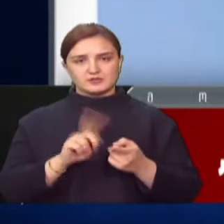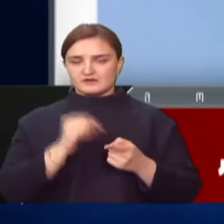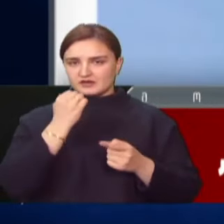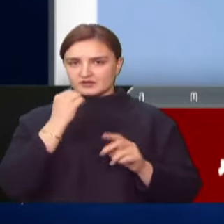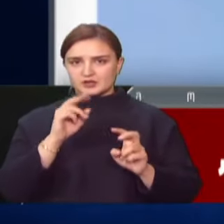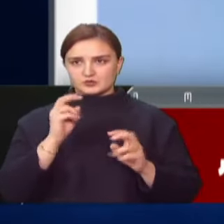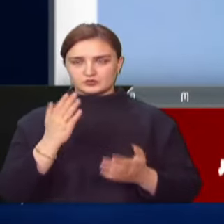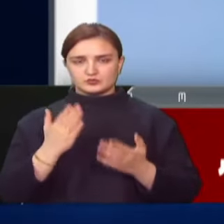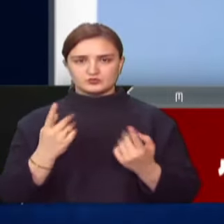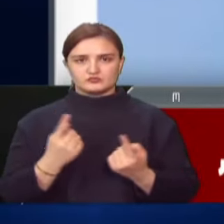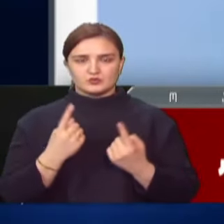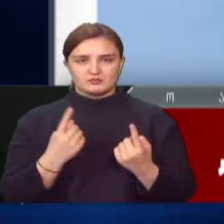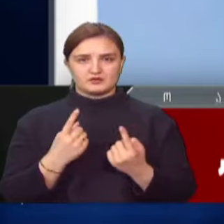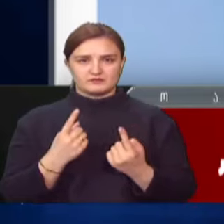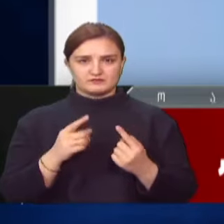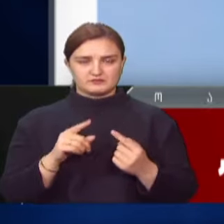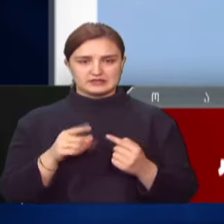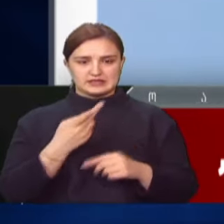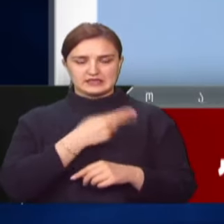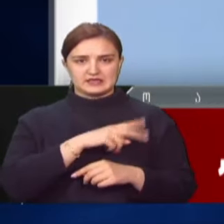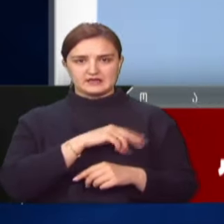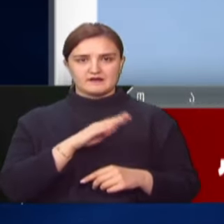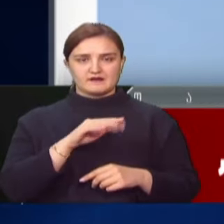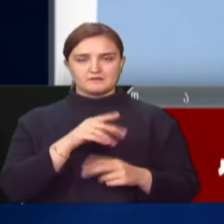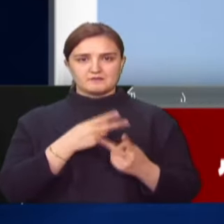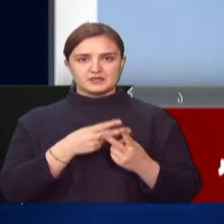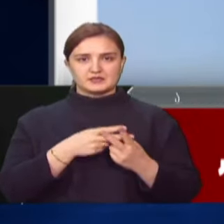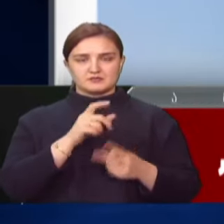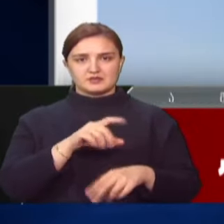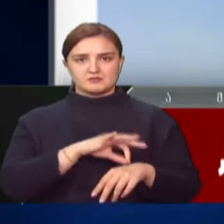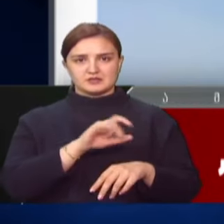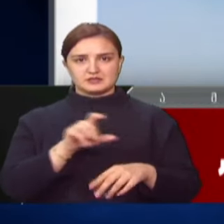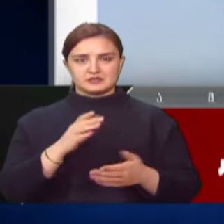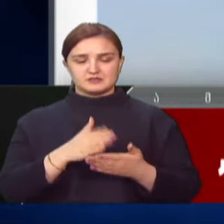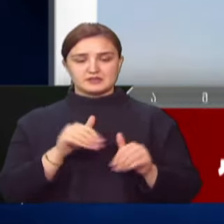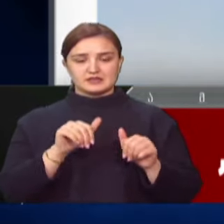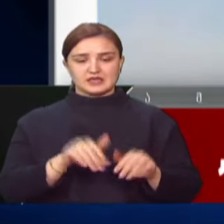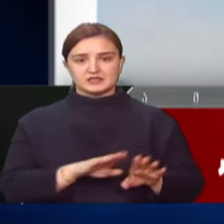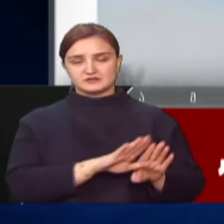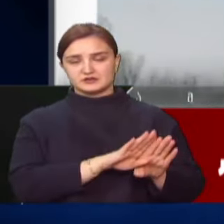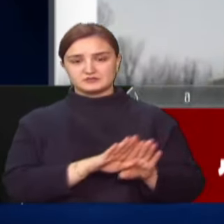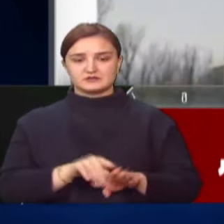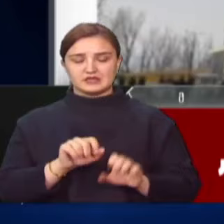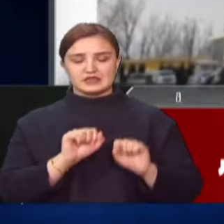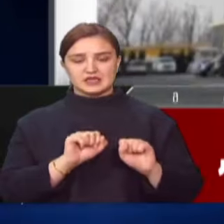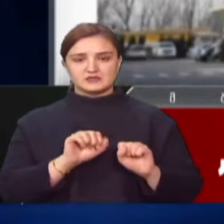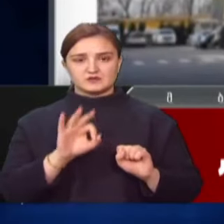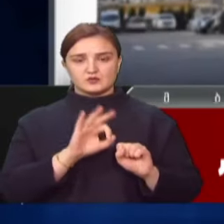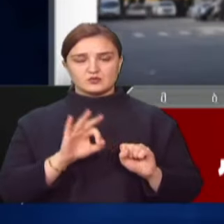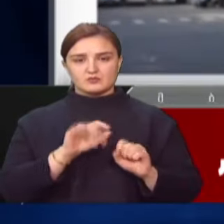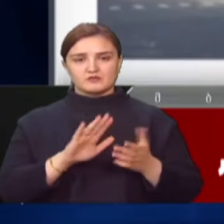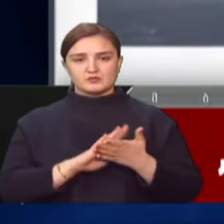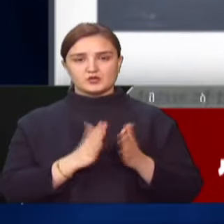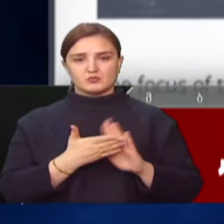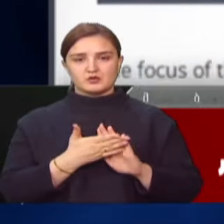ინფრასტრუქტურულ თუ საყოფაცხოვრება მოწყობას რომელიც კლინიკა ვივა მეჩი პატიმარ პაციენტებს აქვთ დასკვნის მიხედვით კლინიკის დაცულ ნაწილში მატერიალური